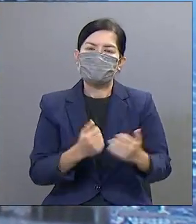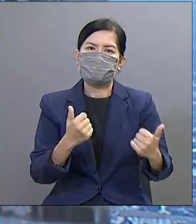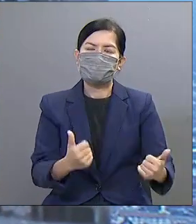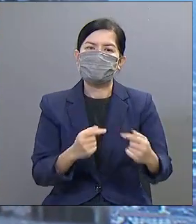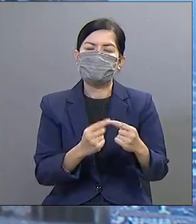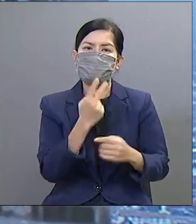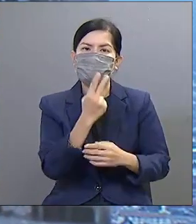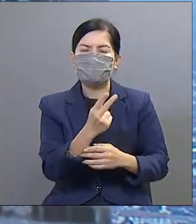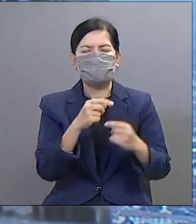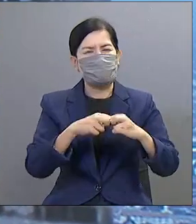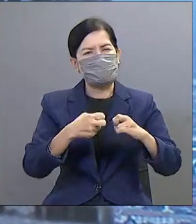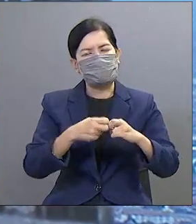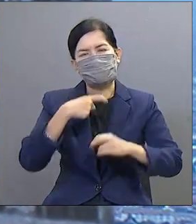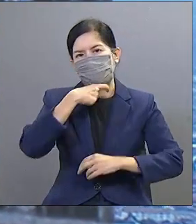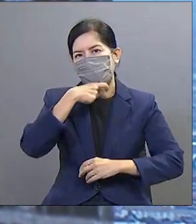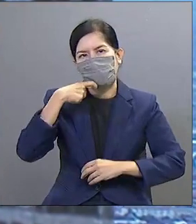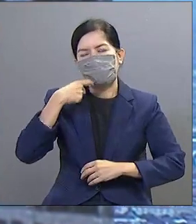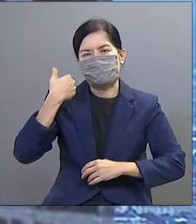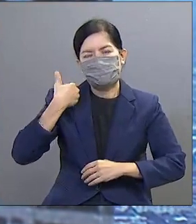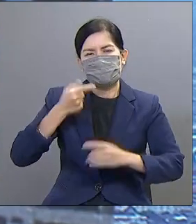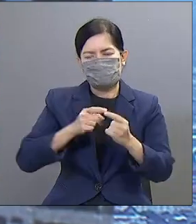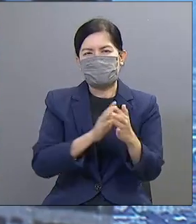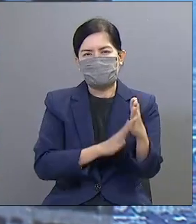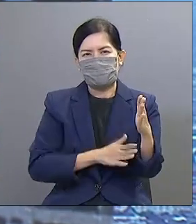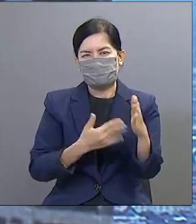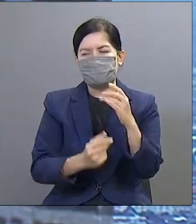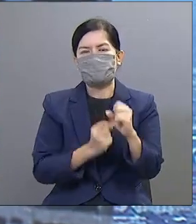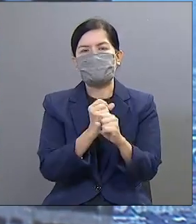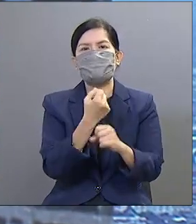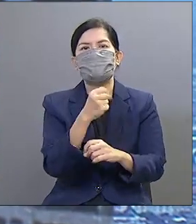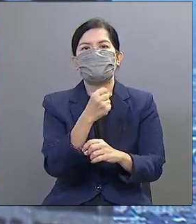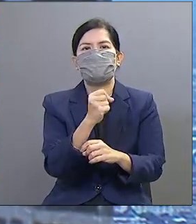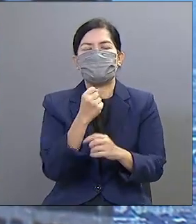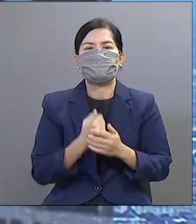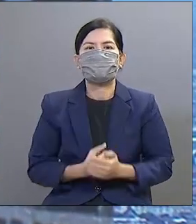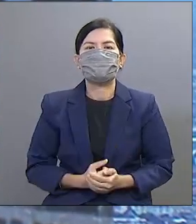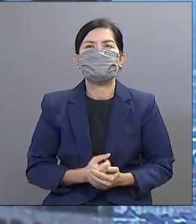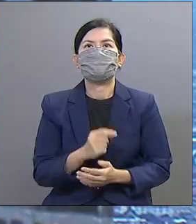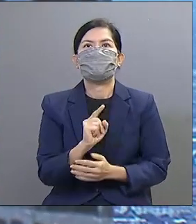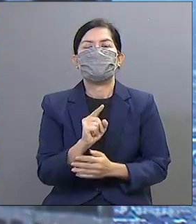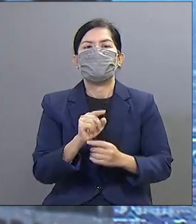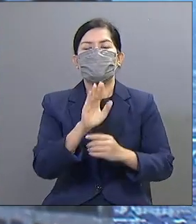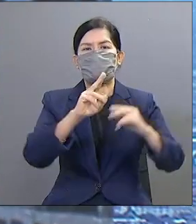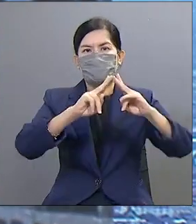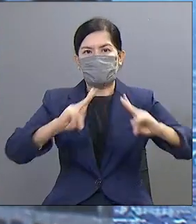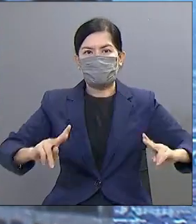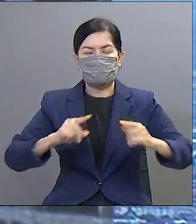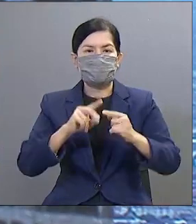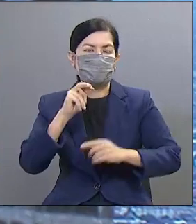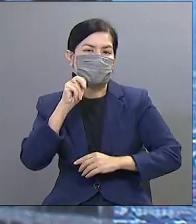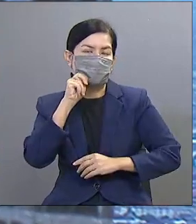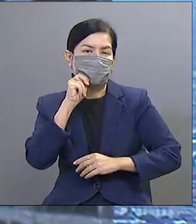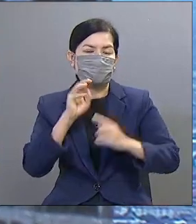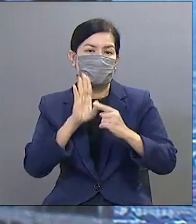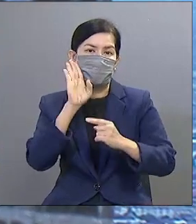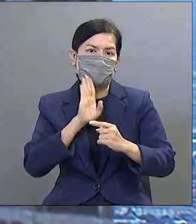ามีการแงแบซ้ำซากมายาวนานหลายสิบปีแล้ค่ะทางด้านกรมสัพยากรน้ำบาดานก็เร